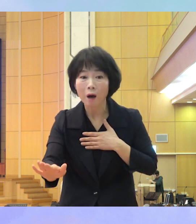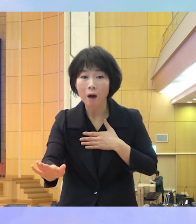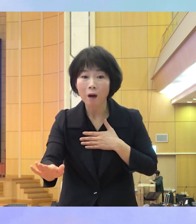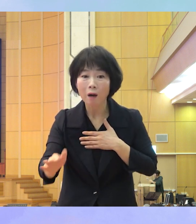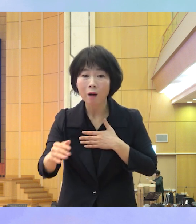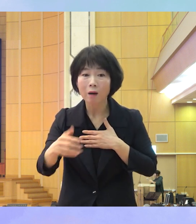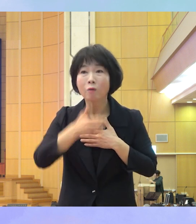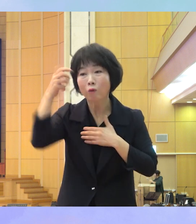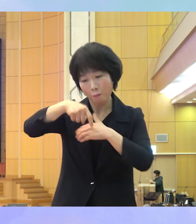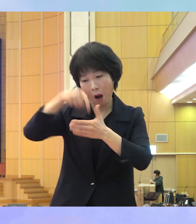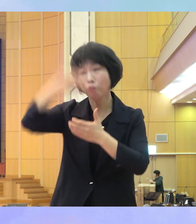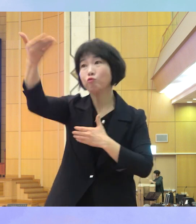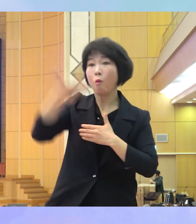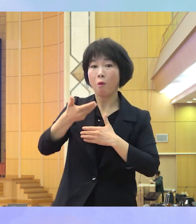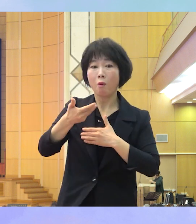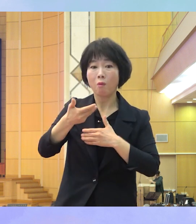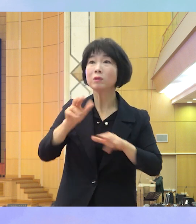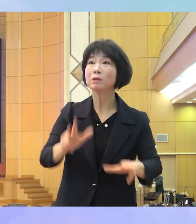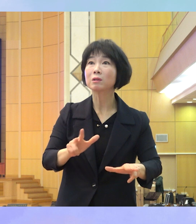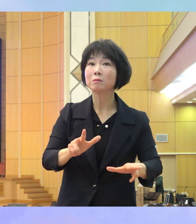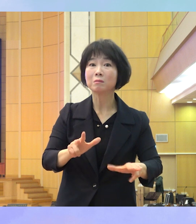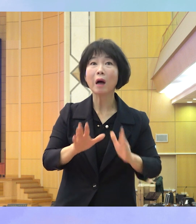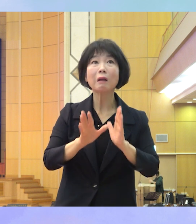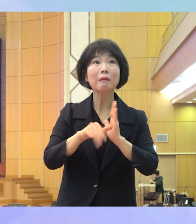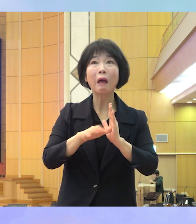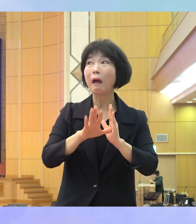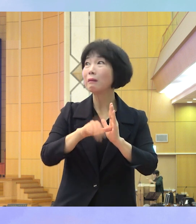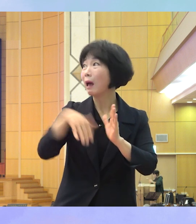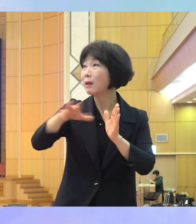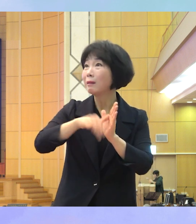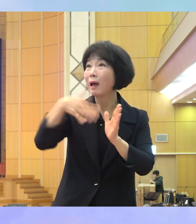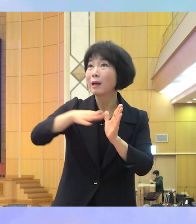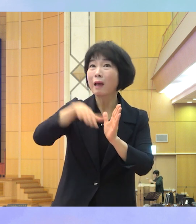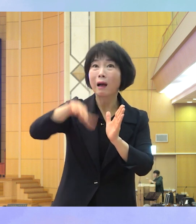주님이 주셨는데 왜 이렇게 때가 안 와요?